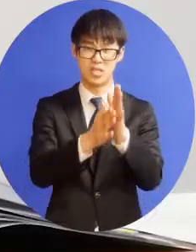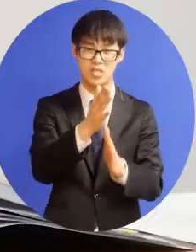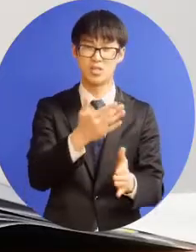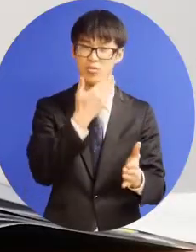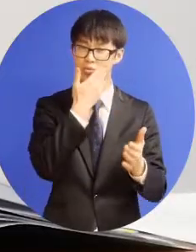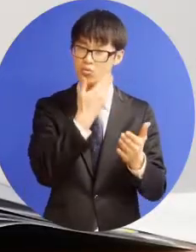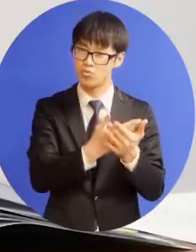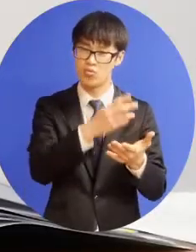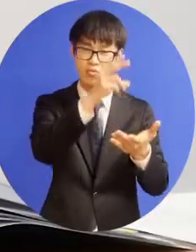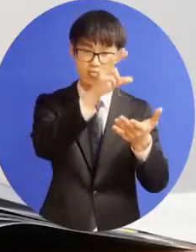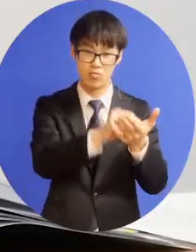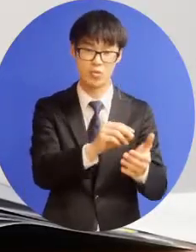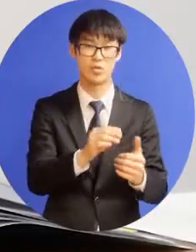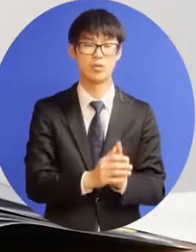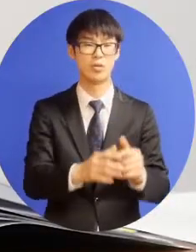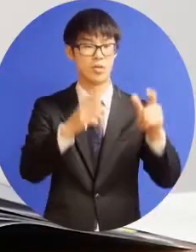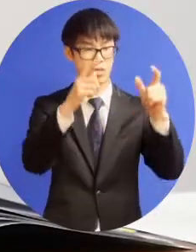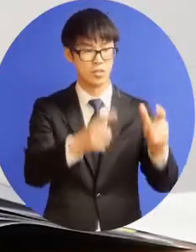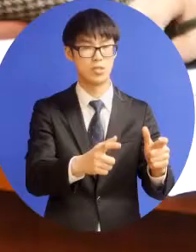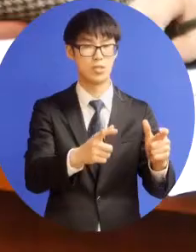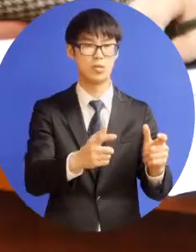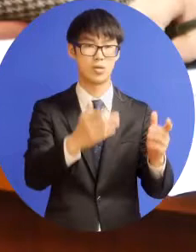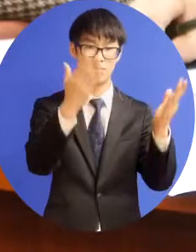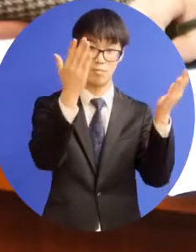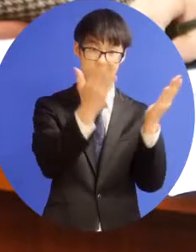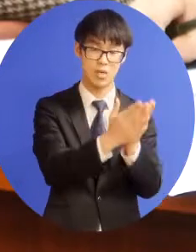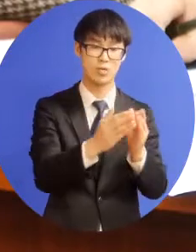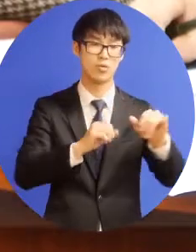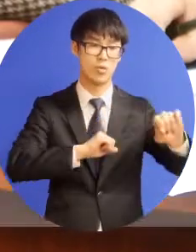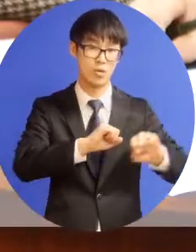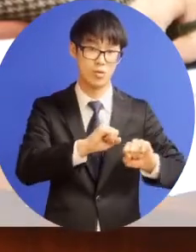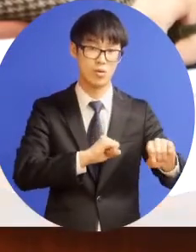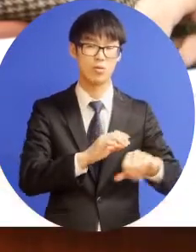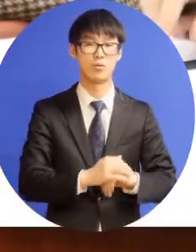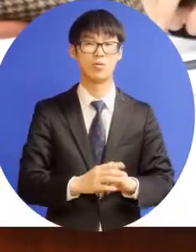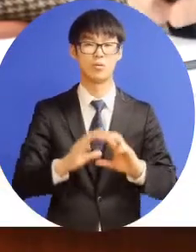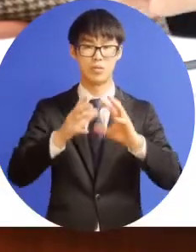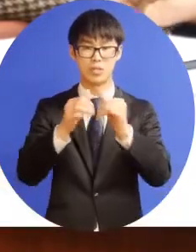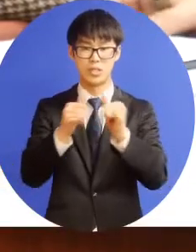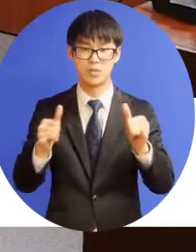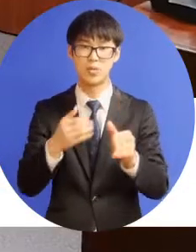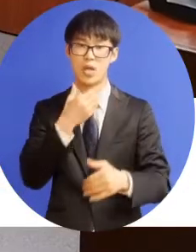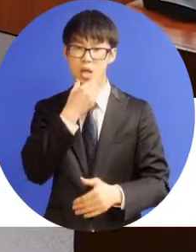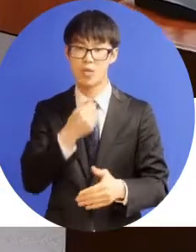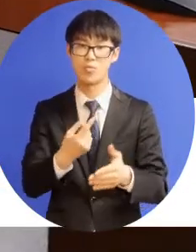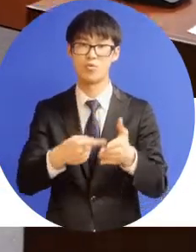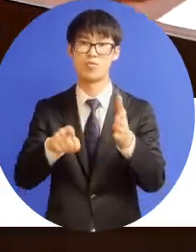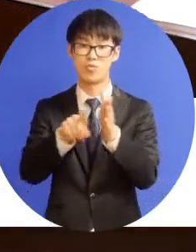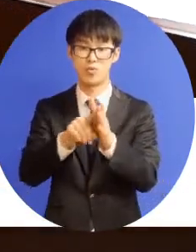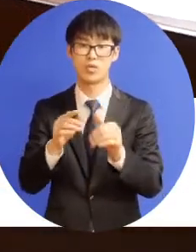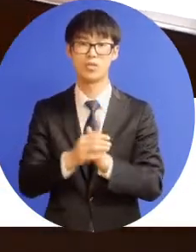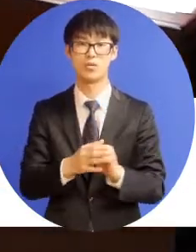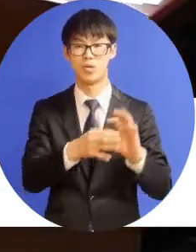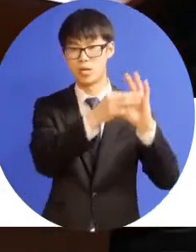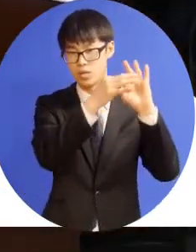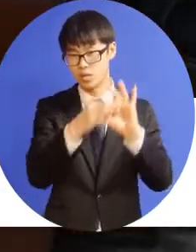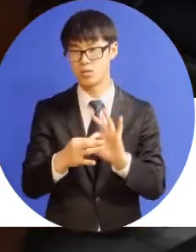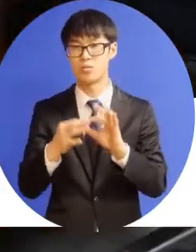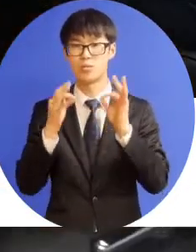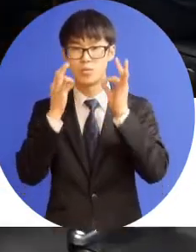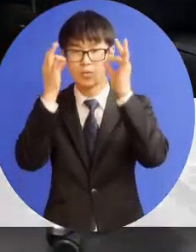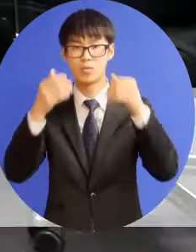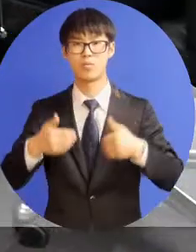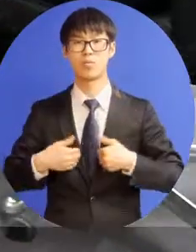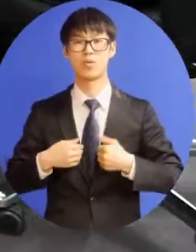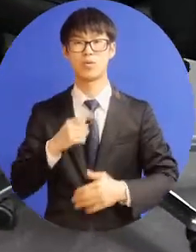과제를 연계해 지역 실정에 맞는 창의 시책을 추진하고 시민의 행복을 증진할 수 있도록 지속적인 노력이